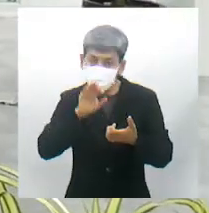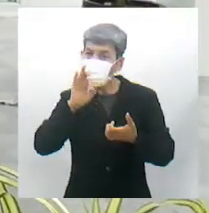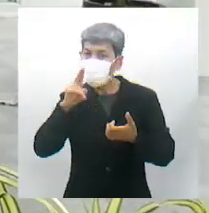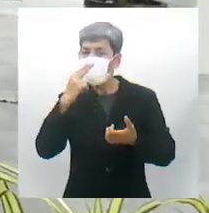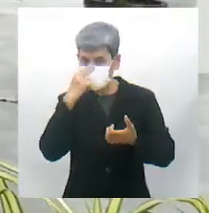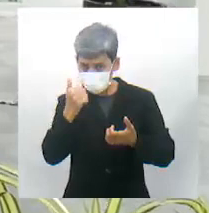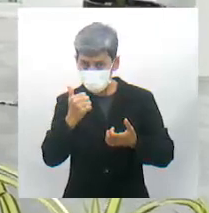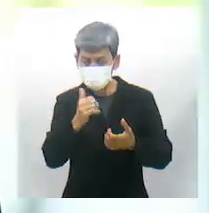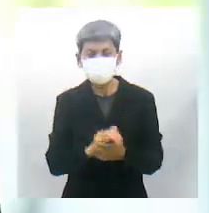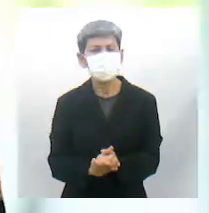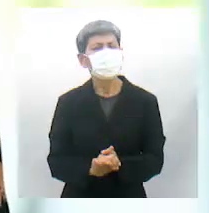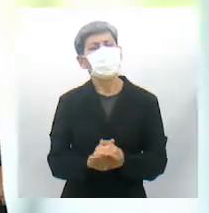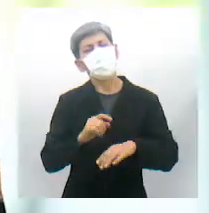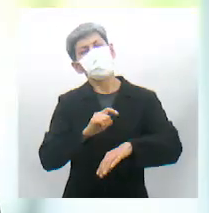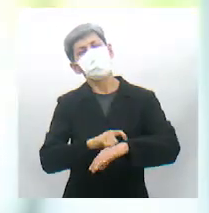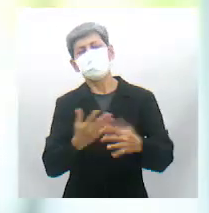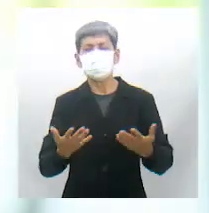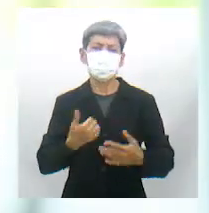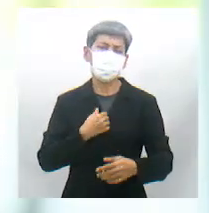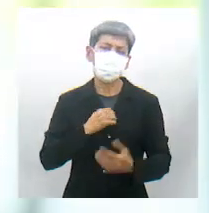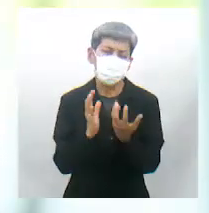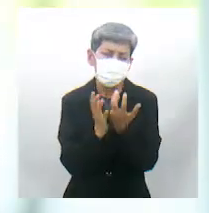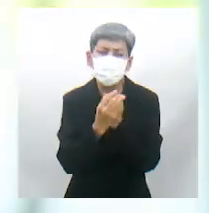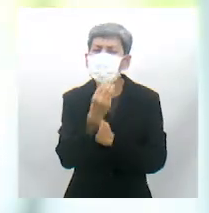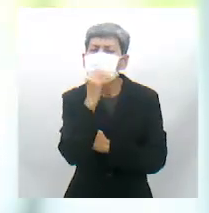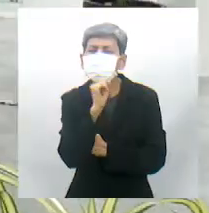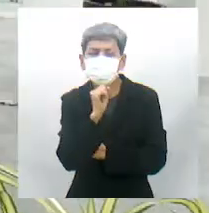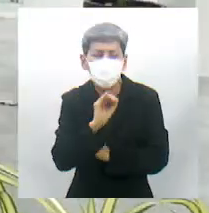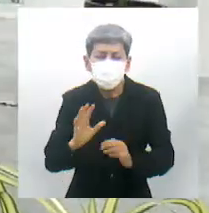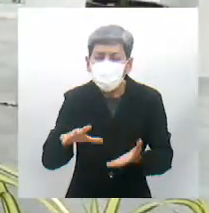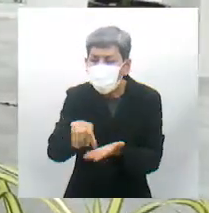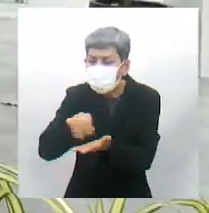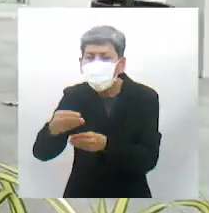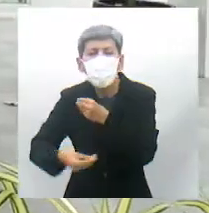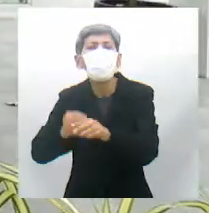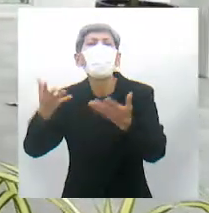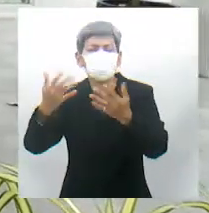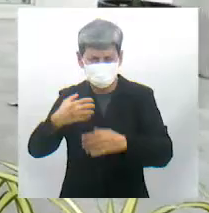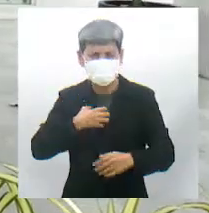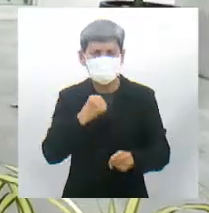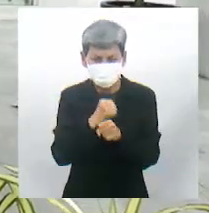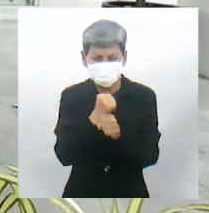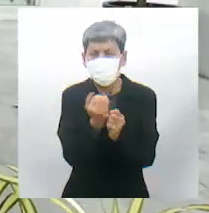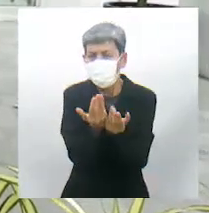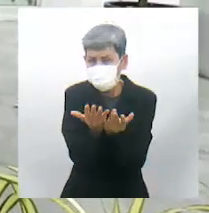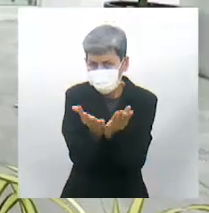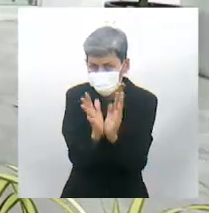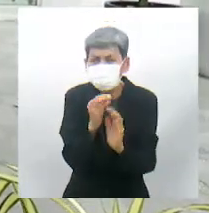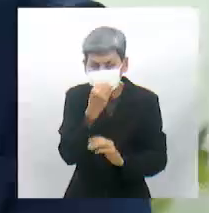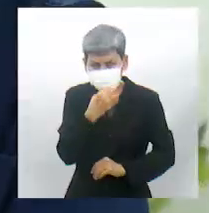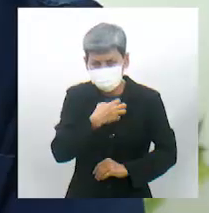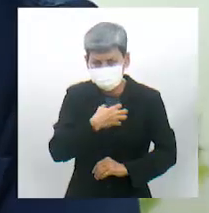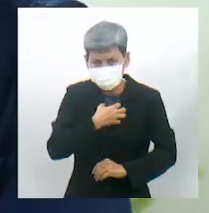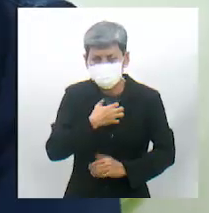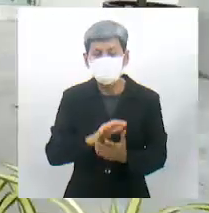ได ้ครับผม ครับผมเสียดายรอบนี้มาผมไม่ได้ทานผักเพราะว่าเก็บไปหมดแล้ว ใช่ จริงวันนี้ตั้งใจอยากมาทานผักออร์แกนิกมากเลยนะสลัดผักเนี่ย